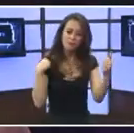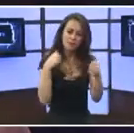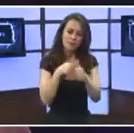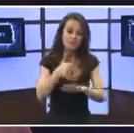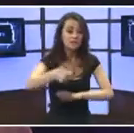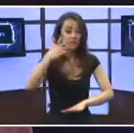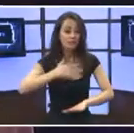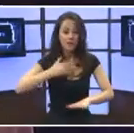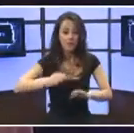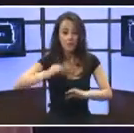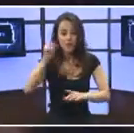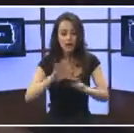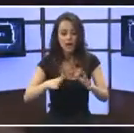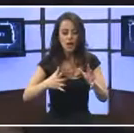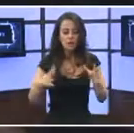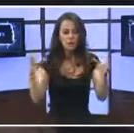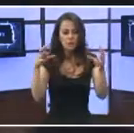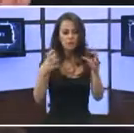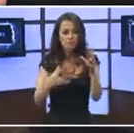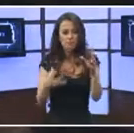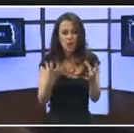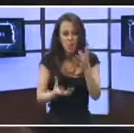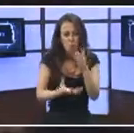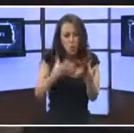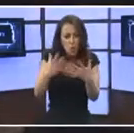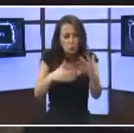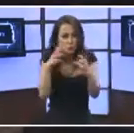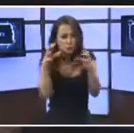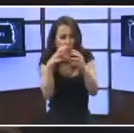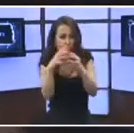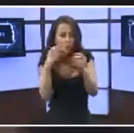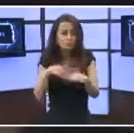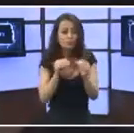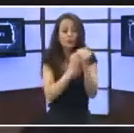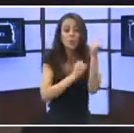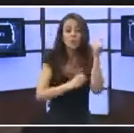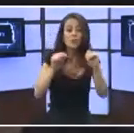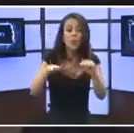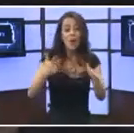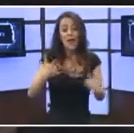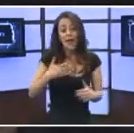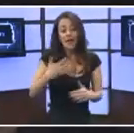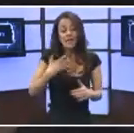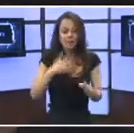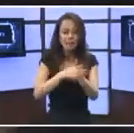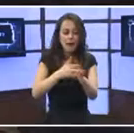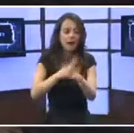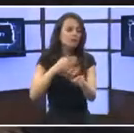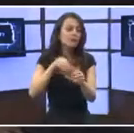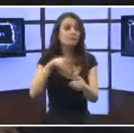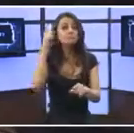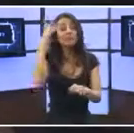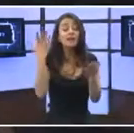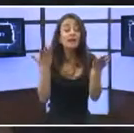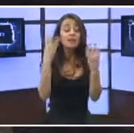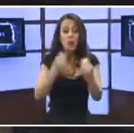özellikle yoğun programlar filan değil. Ben de hiçbir zaman bu programınızın heyecanını paylaşmak için geldim. Allah razı çok olsun. Sağ olun. Sizleri tebrik